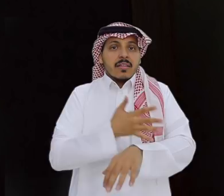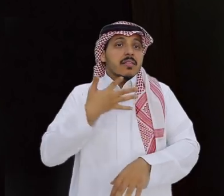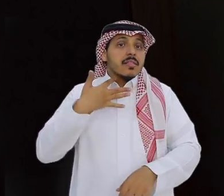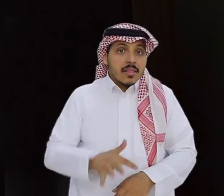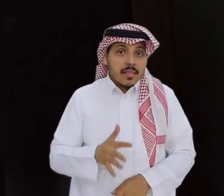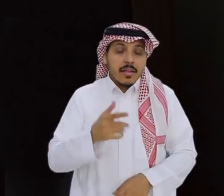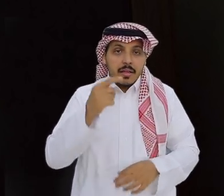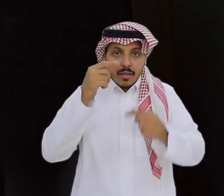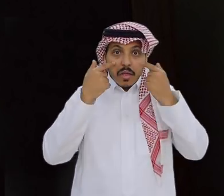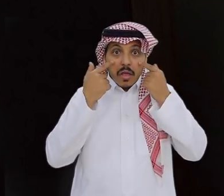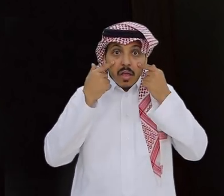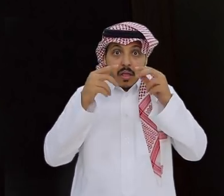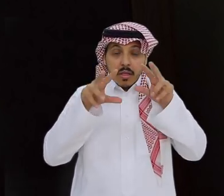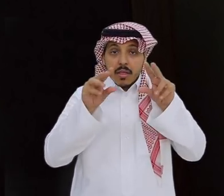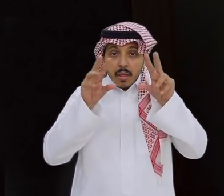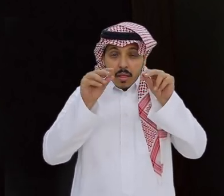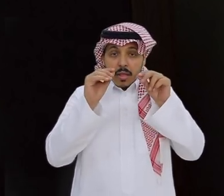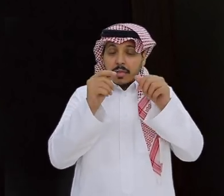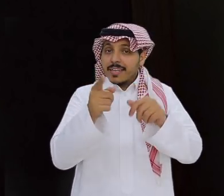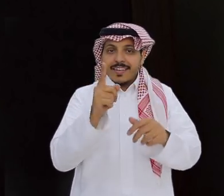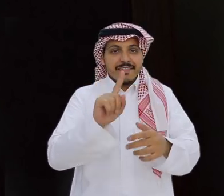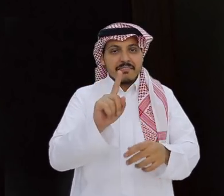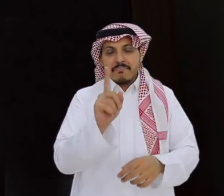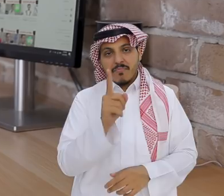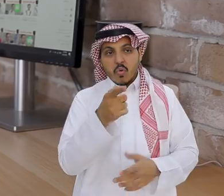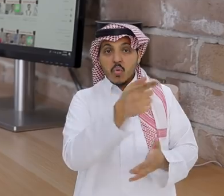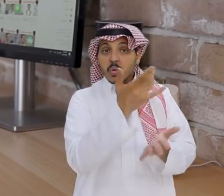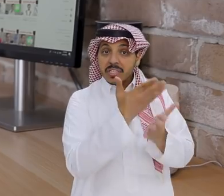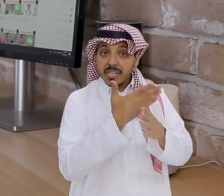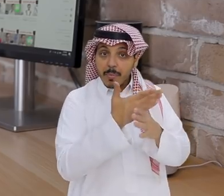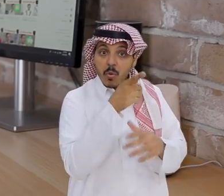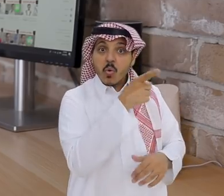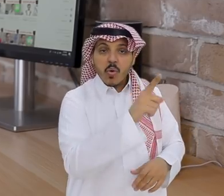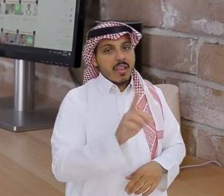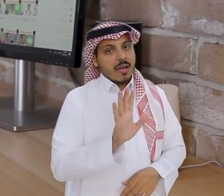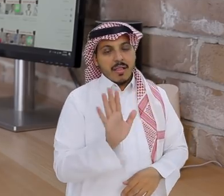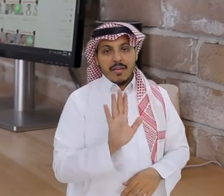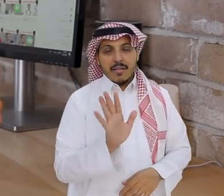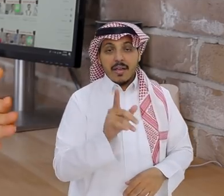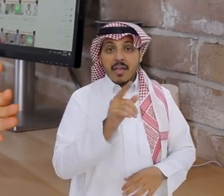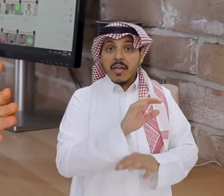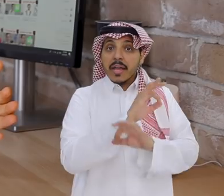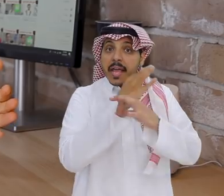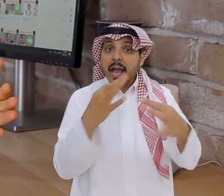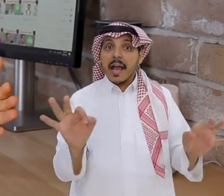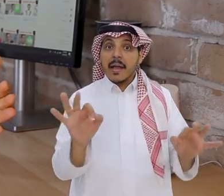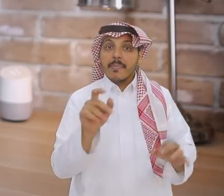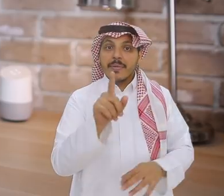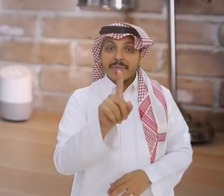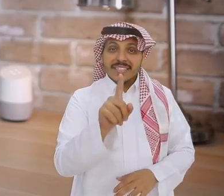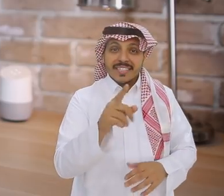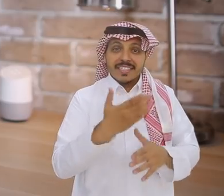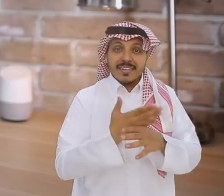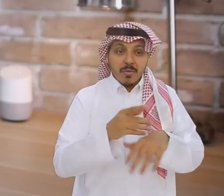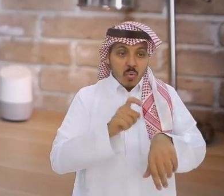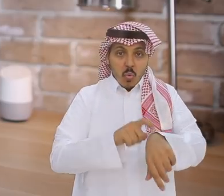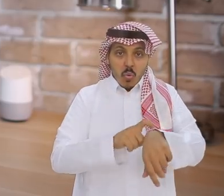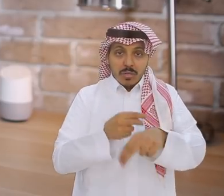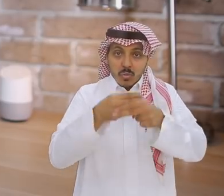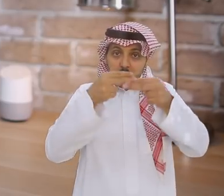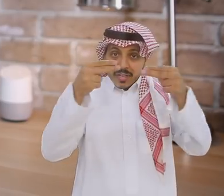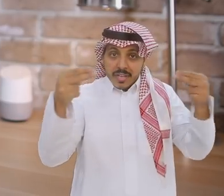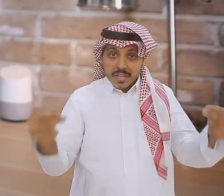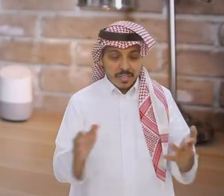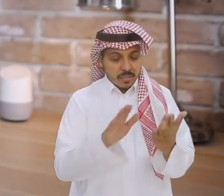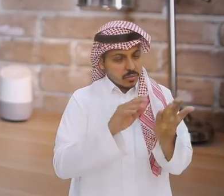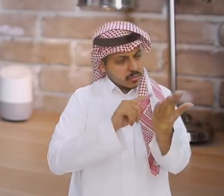تأذي عيونك بشكل رسمي، ولكن ارهاق هو اللي يصير في العين من كثرة هذه النظر. ما في ضرر كامل على طول الطريق، ولكن العين مع طول